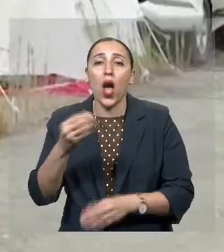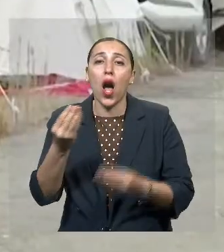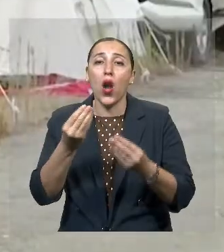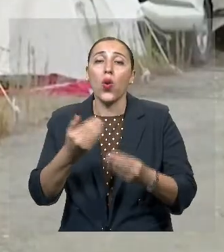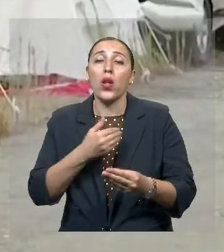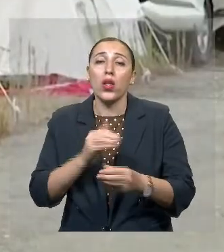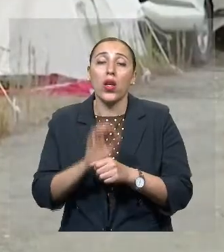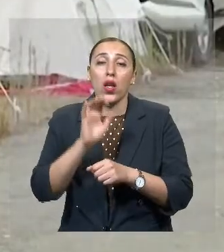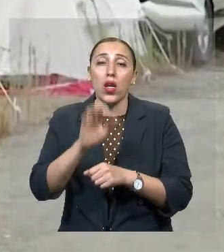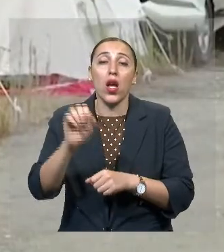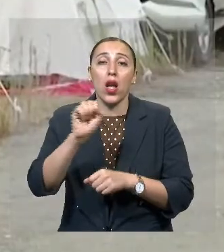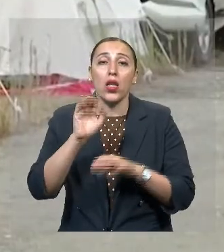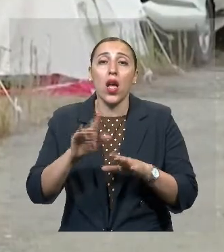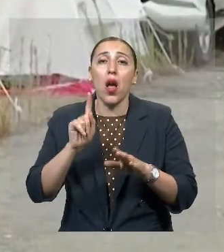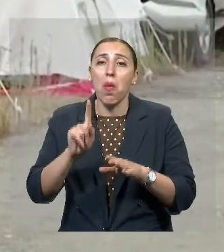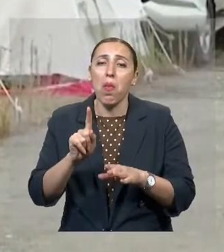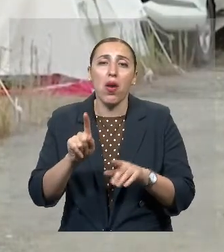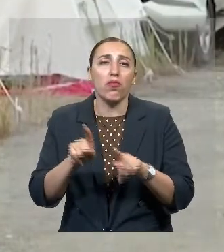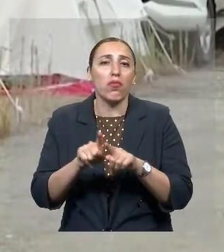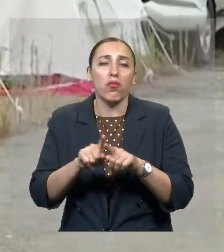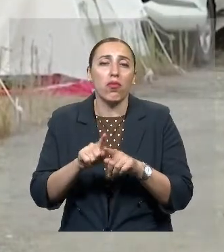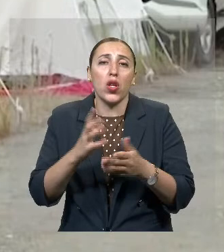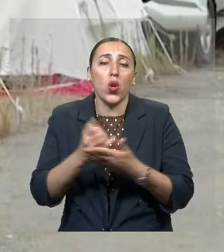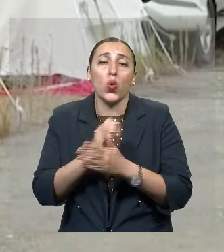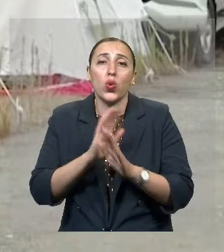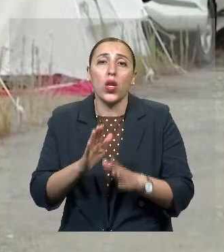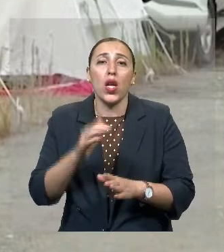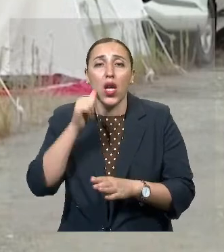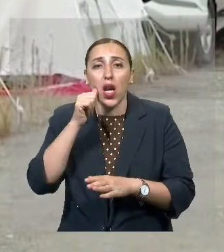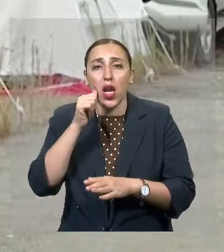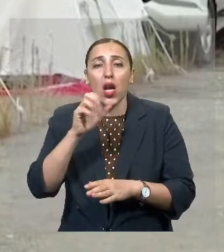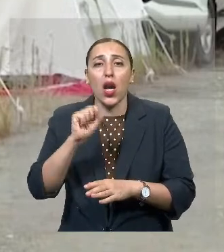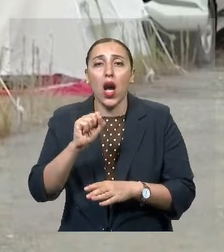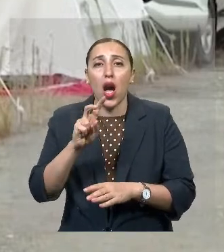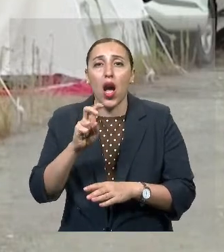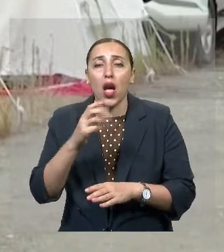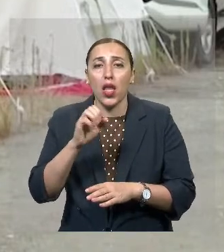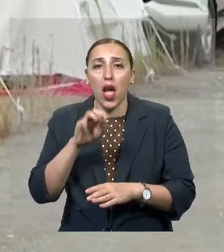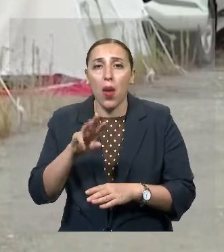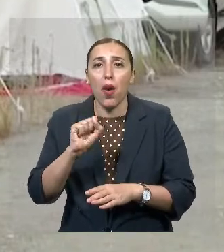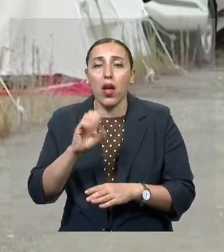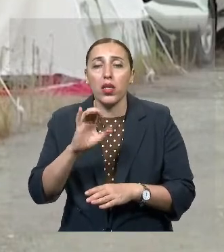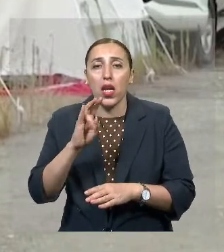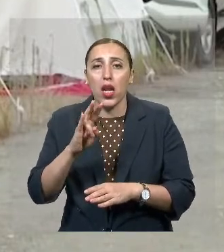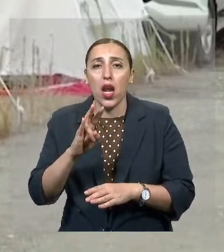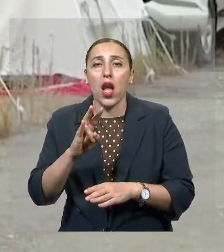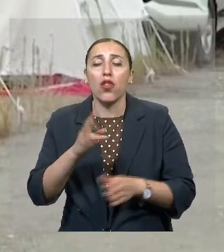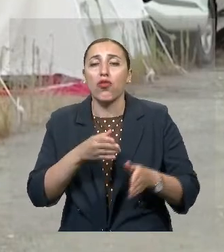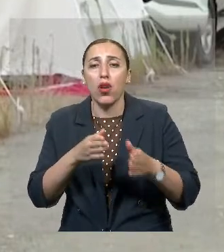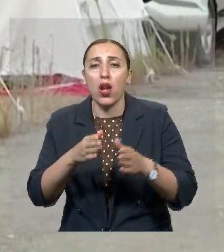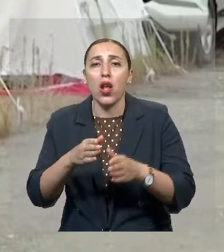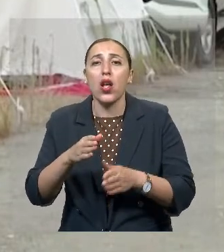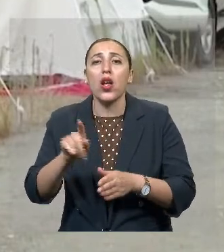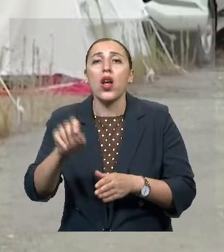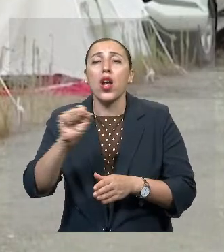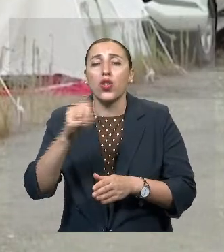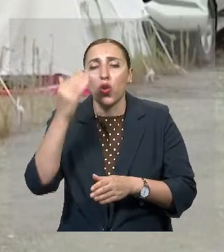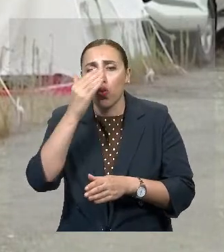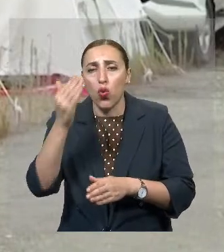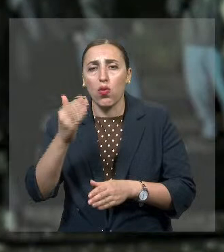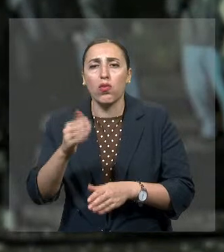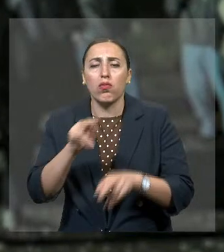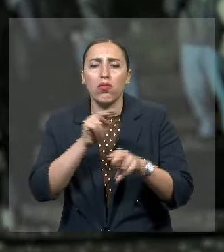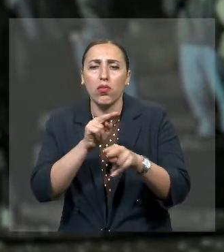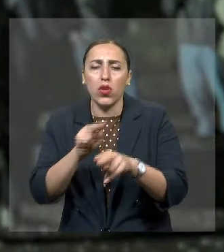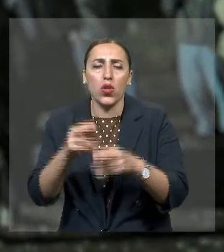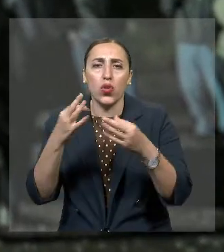Ստեփանակերտ։ Առայժմ անարդյունք, ողջ գիշեր Աղդամ Ասկերան փակ ճանապարհը արցախցիները հսկել են, ասում է Ասկերանի վարչակազմի